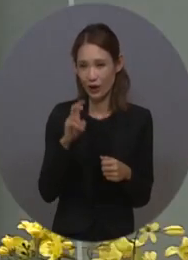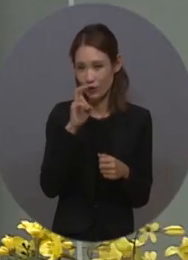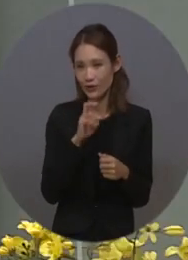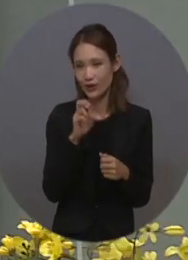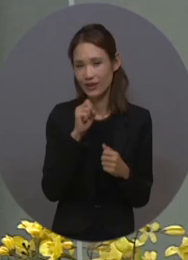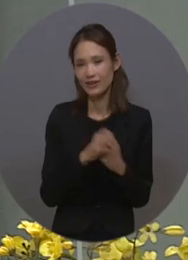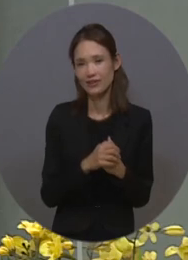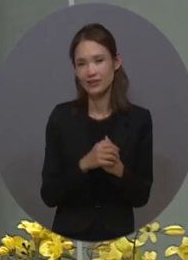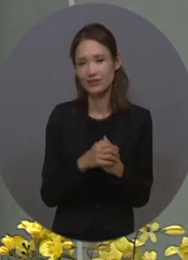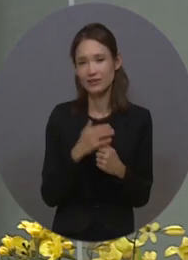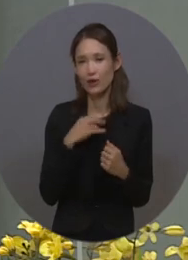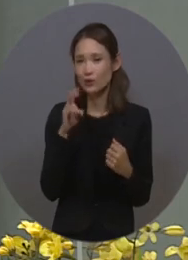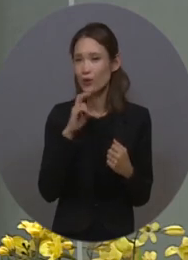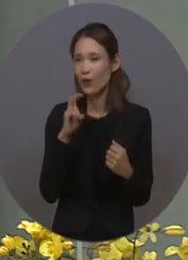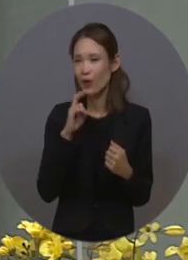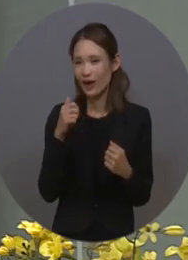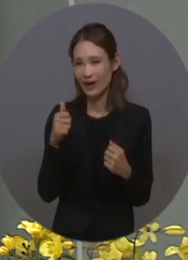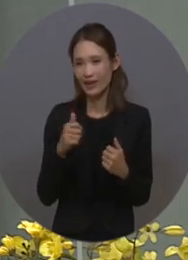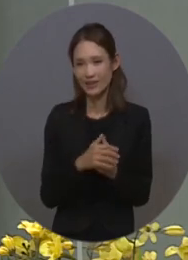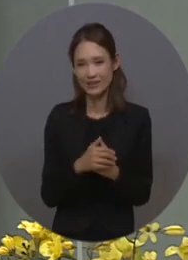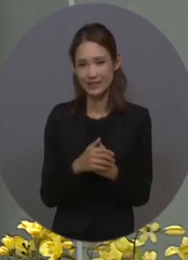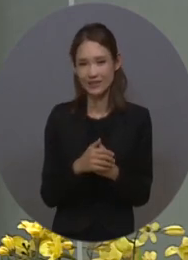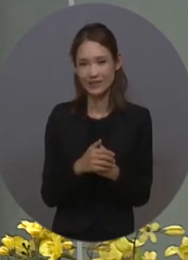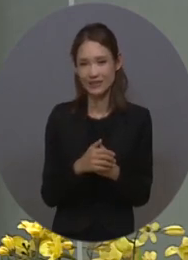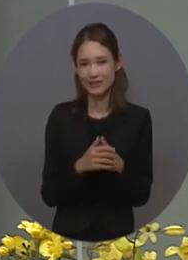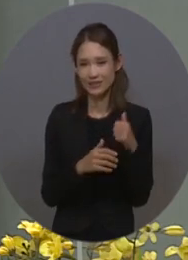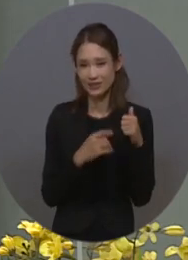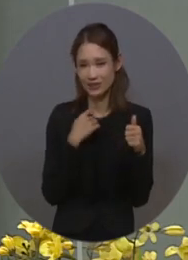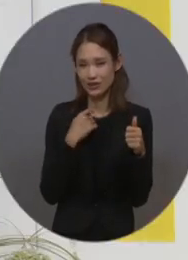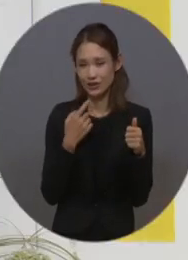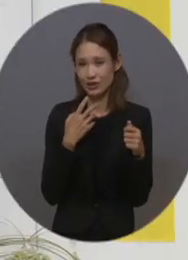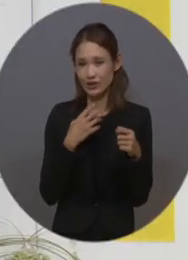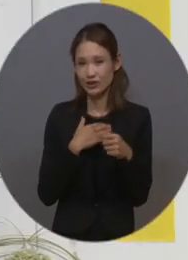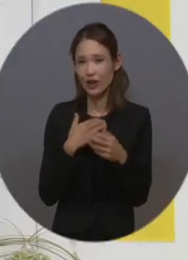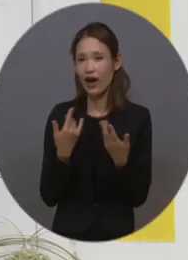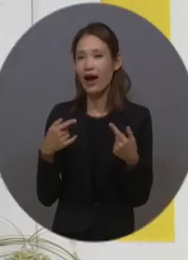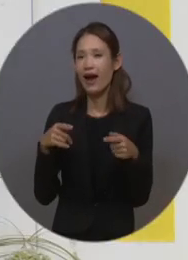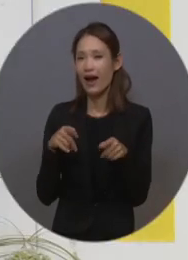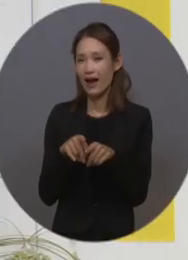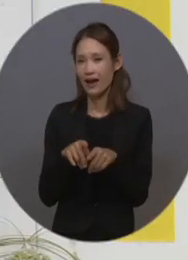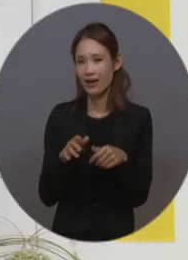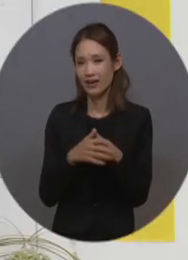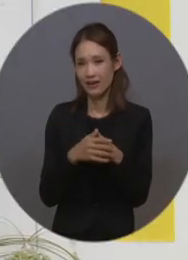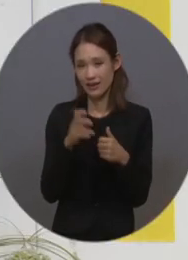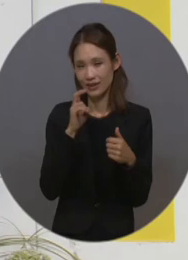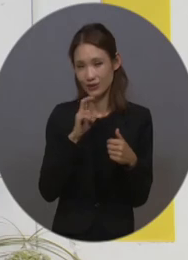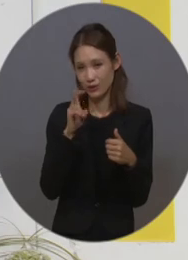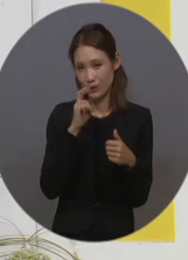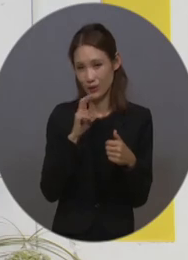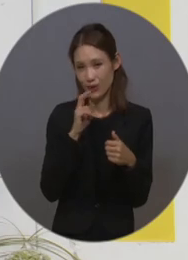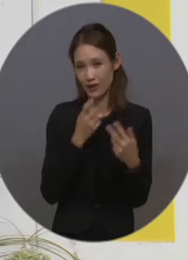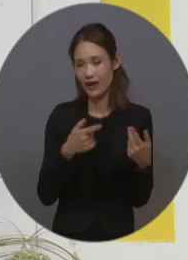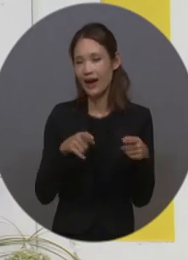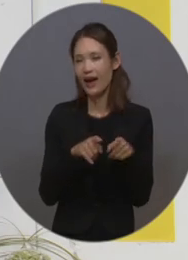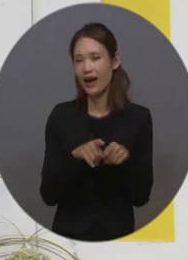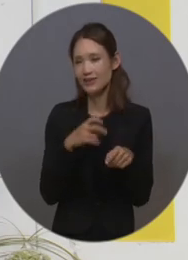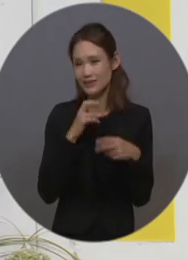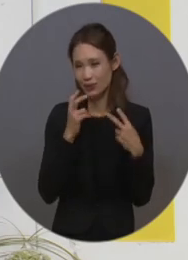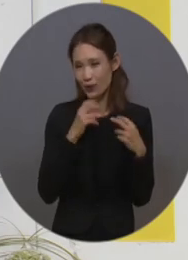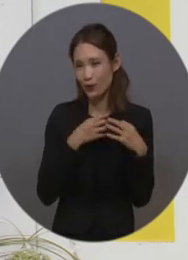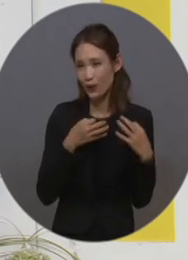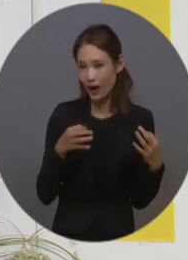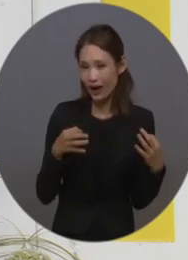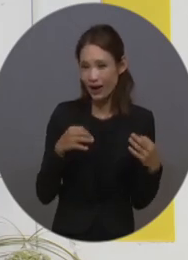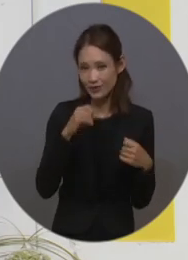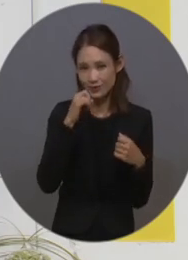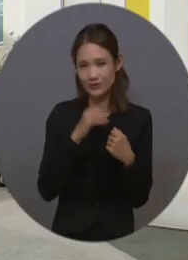네. 저도 가수입니다. 네, 우리 박 대표님 가수신데 언제 저랑 같이 한번 그 노래를 네. 같이 하시면. 아, 저의